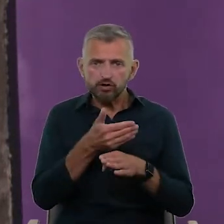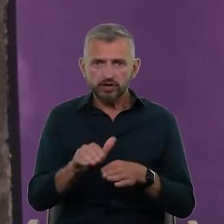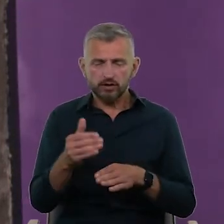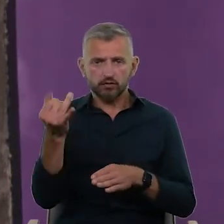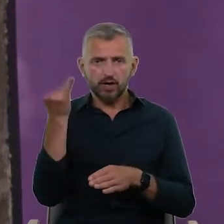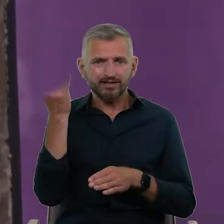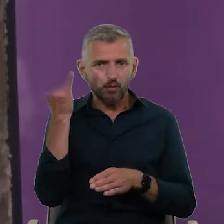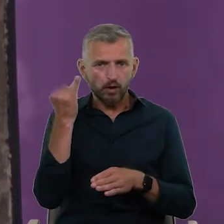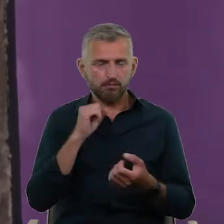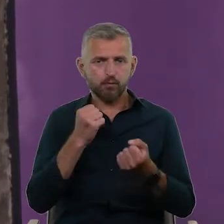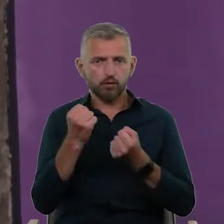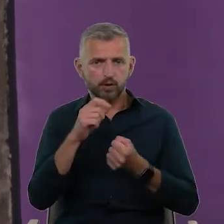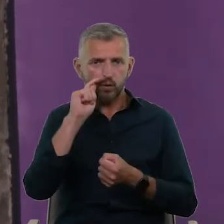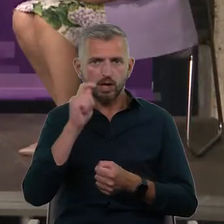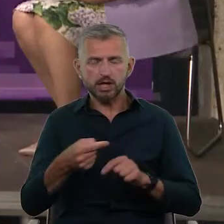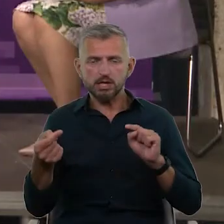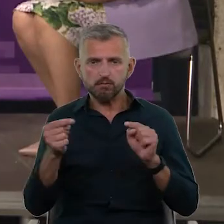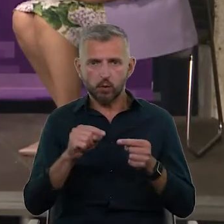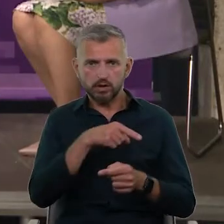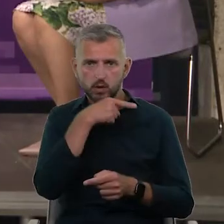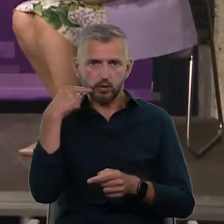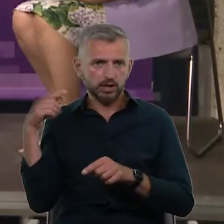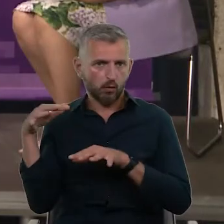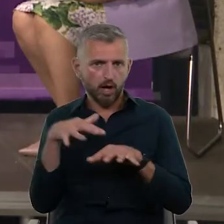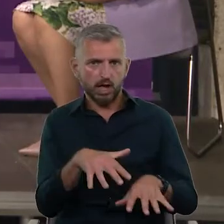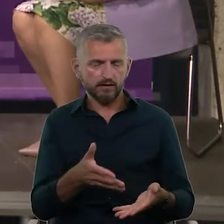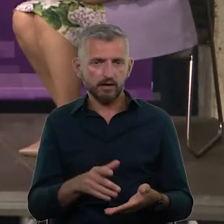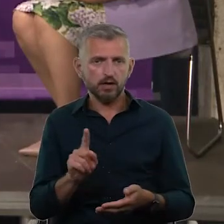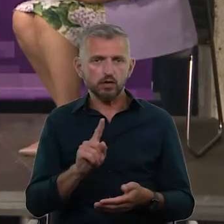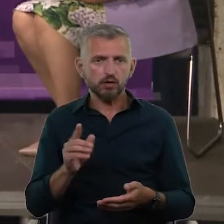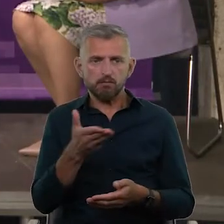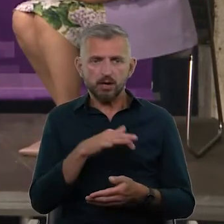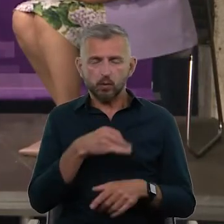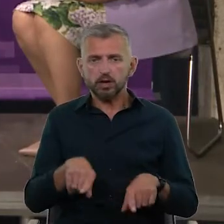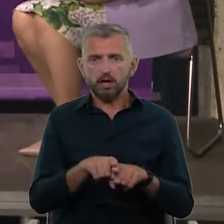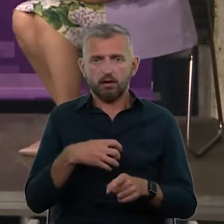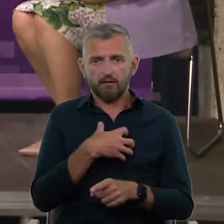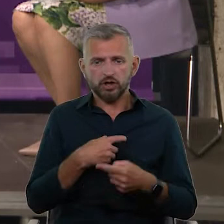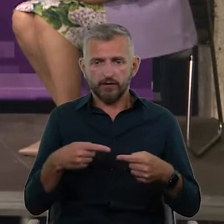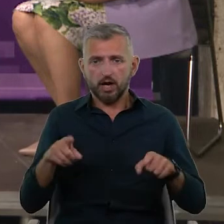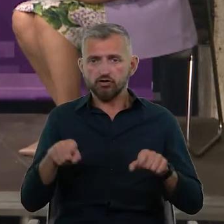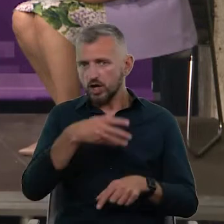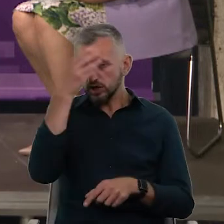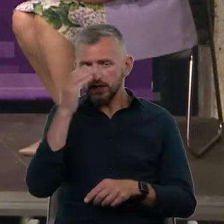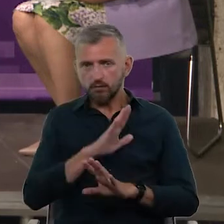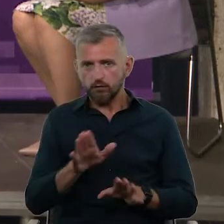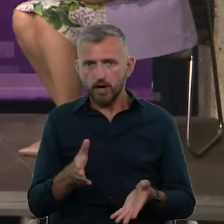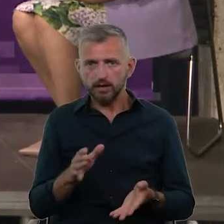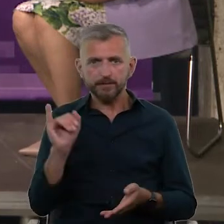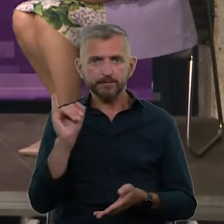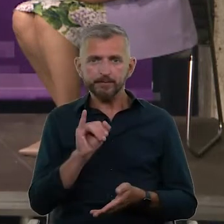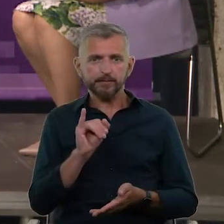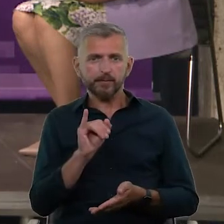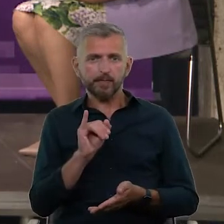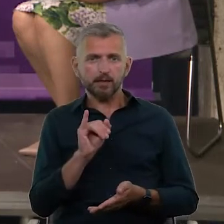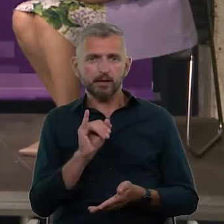історії боротьби України проти російської агресії, щоб ми про такі важливі речі теж не забували. І, власне,